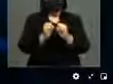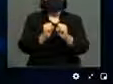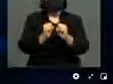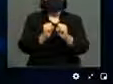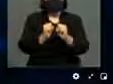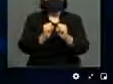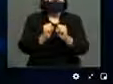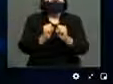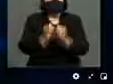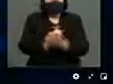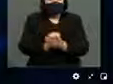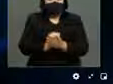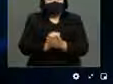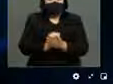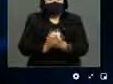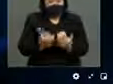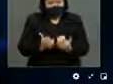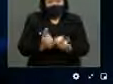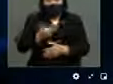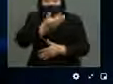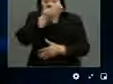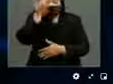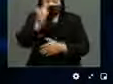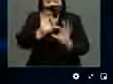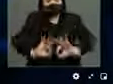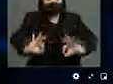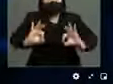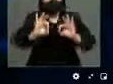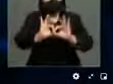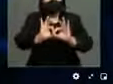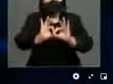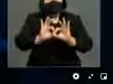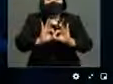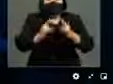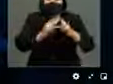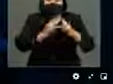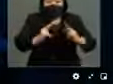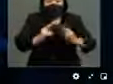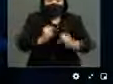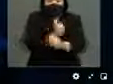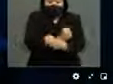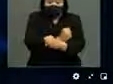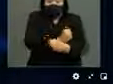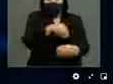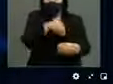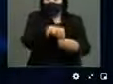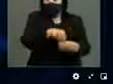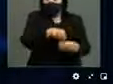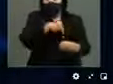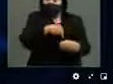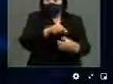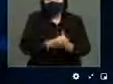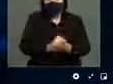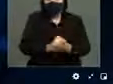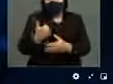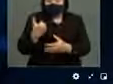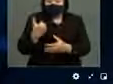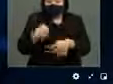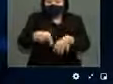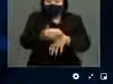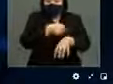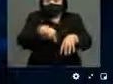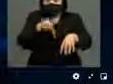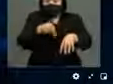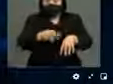ดยเรื่องนึงที่สำคัญก็คือแคมป์ของคนงานนั้นก็ถูกจำกัดพื้นที่